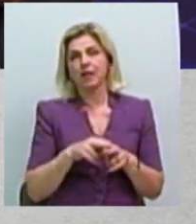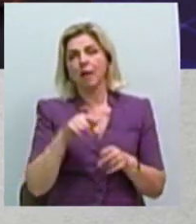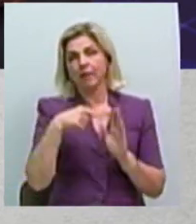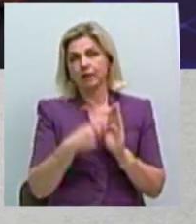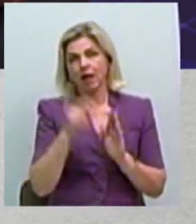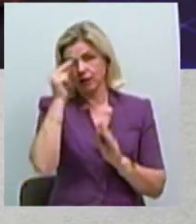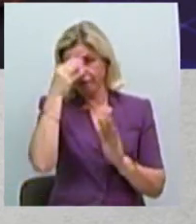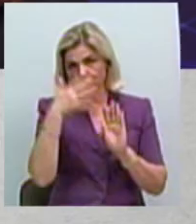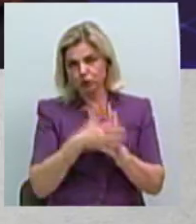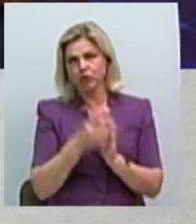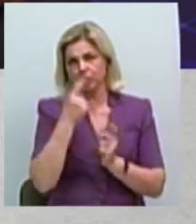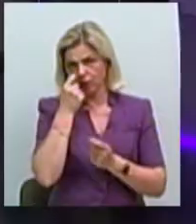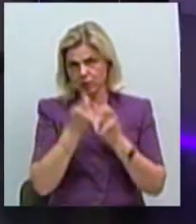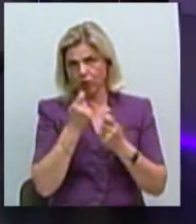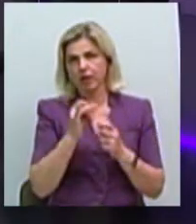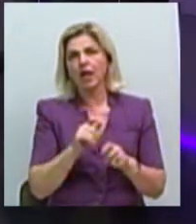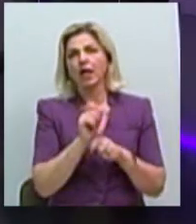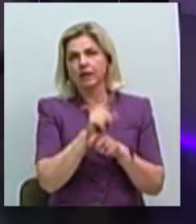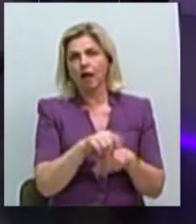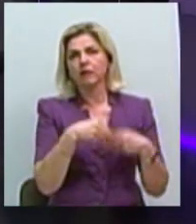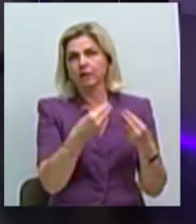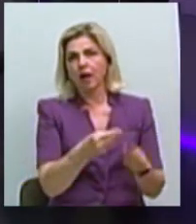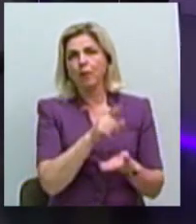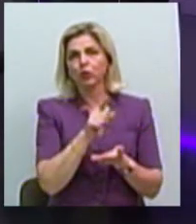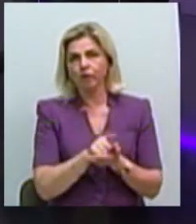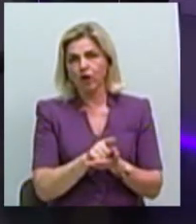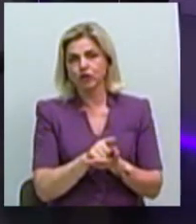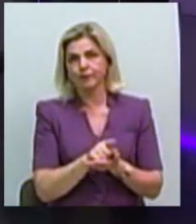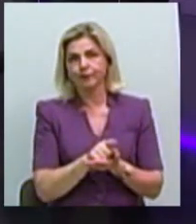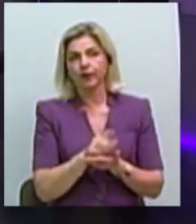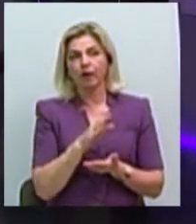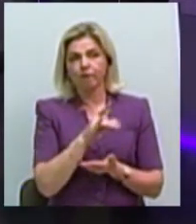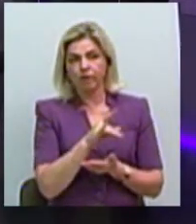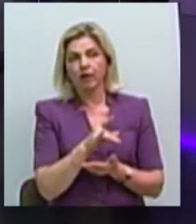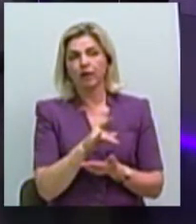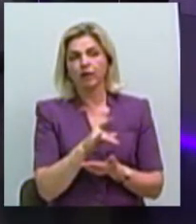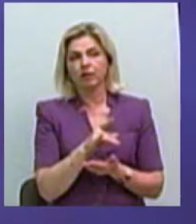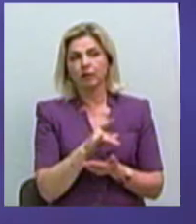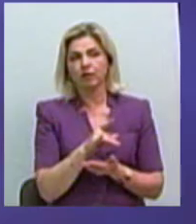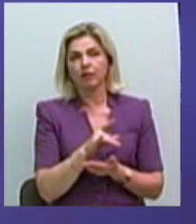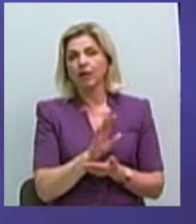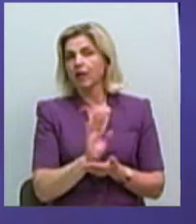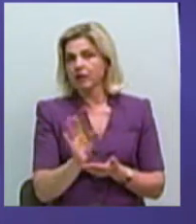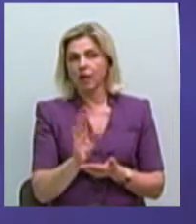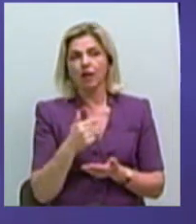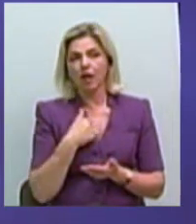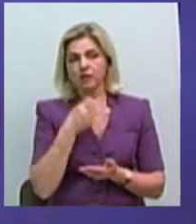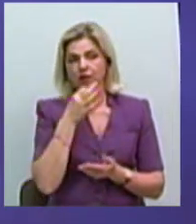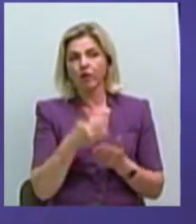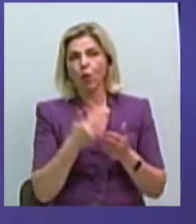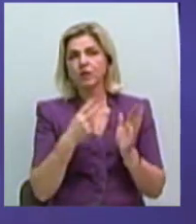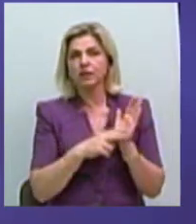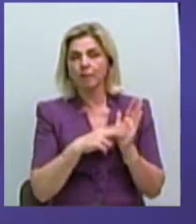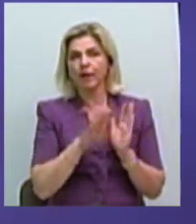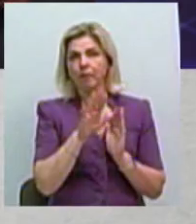і дати громадам повноваження. Тобто ви пропонуєте, не аналізувавши? 15 секунд. Ні, вибачте, я сказав від 75